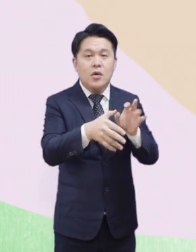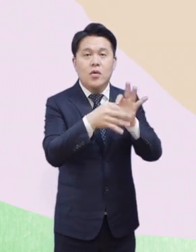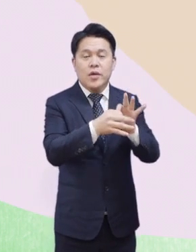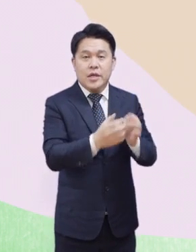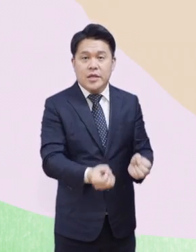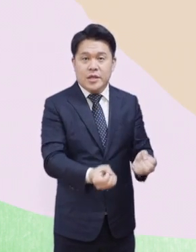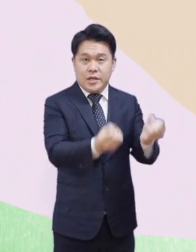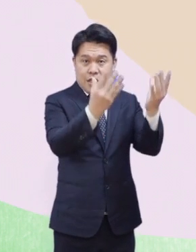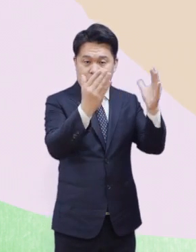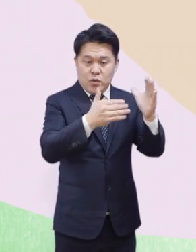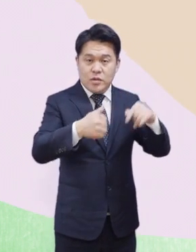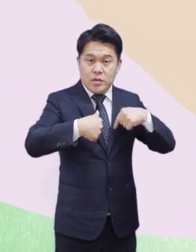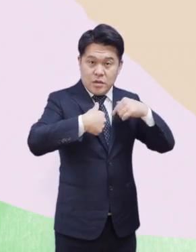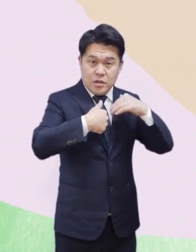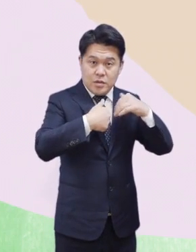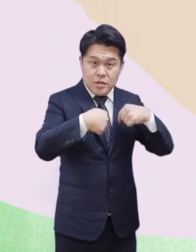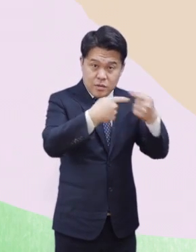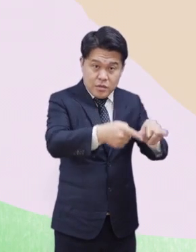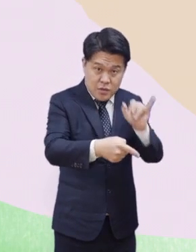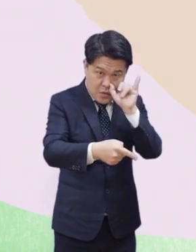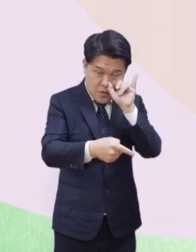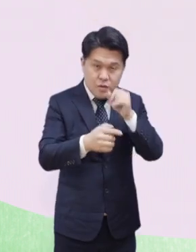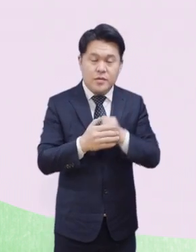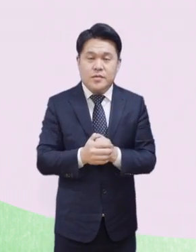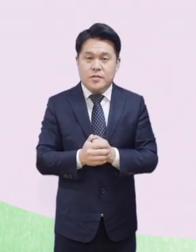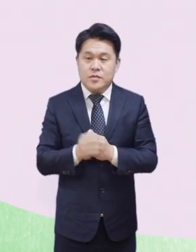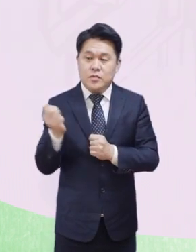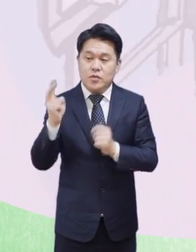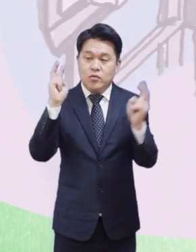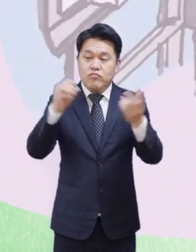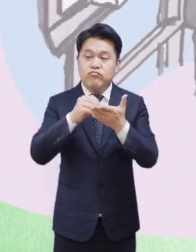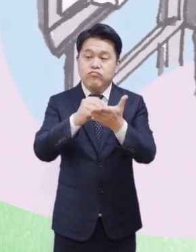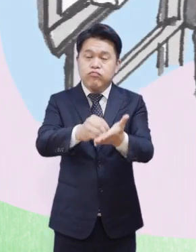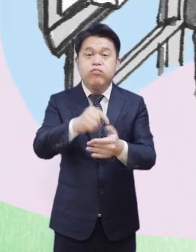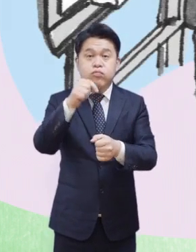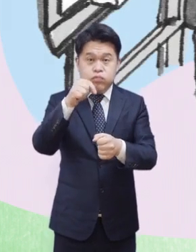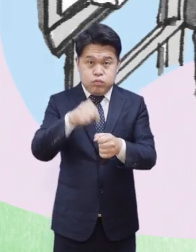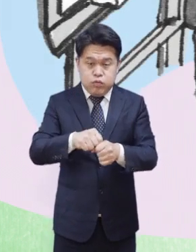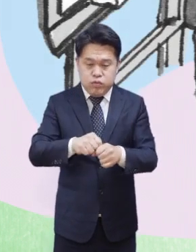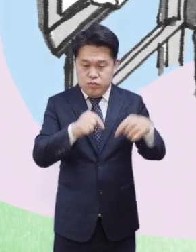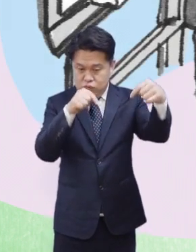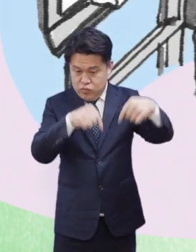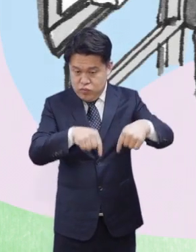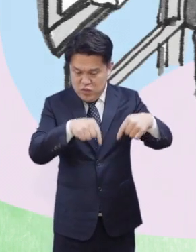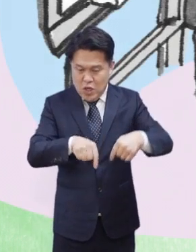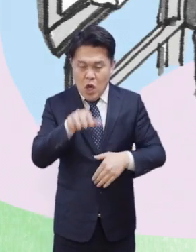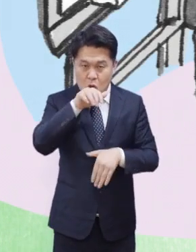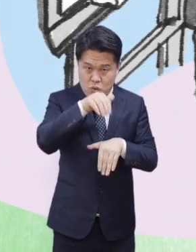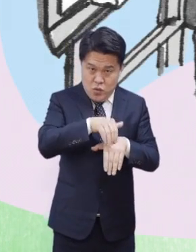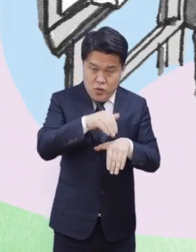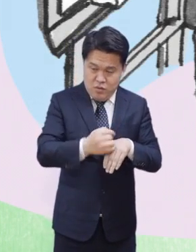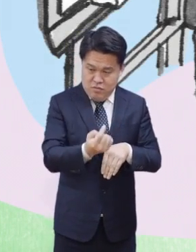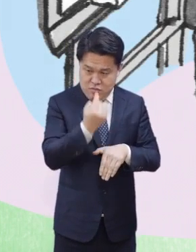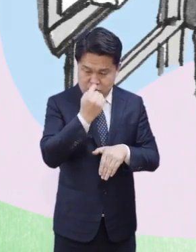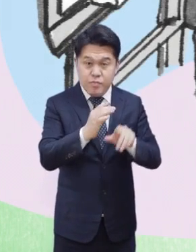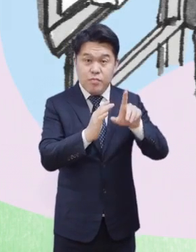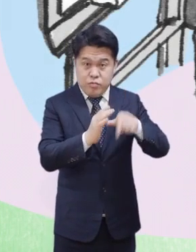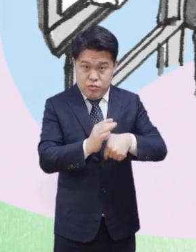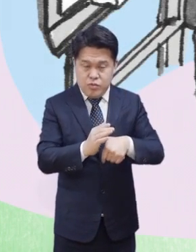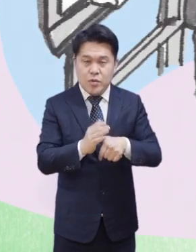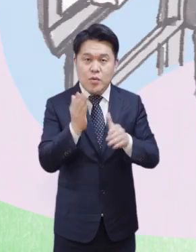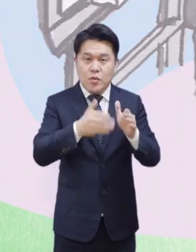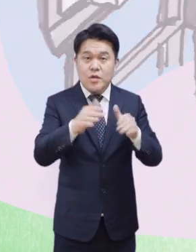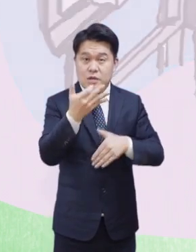장애인 일자리 사업 관련 행사에 참석하는 경우, 취업을 하기 위해 상담, 훈련, 교육